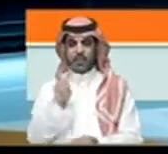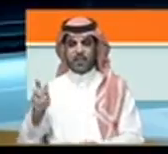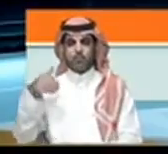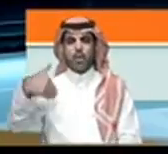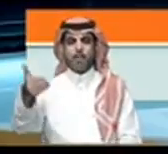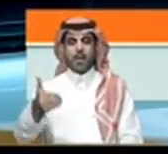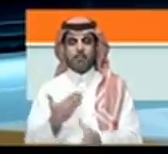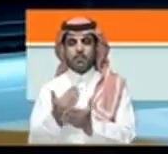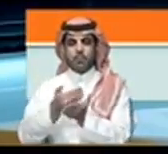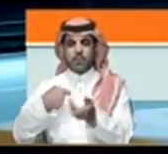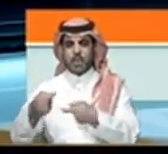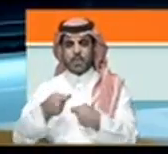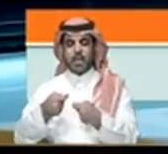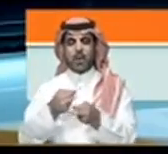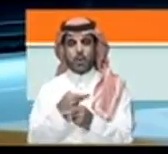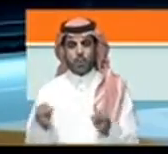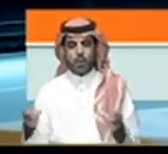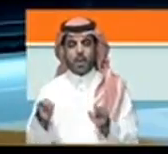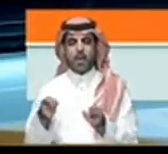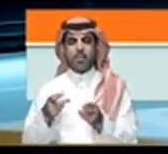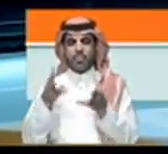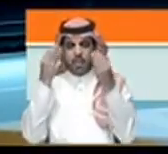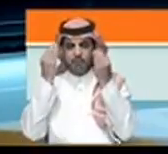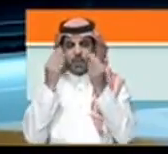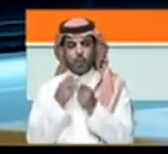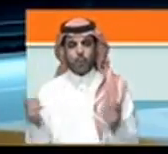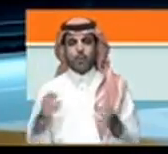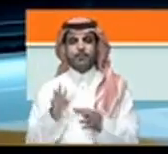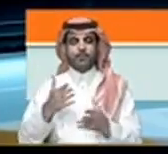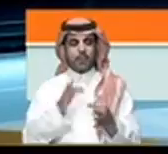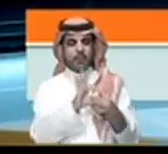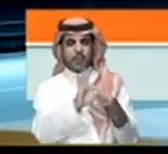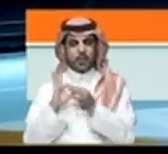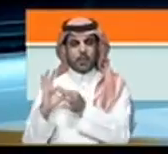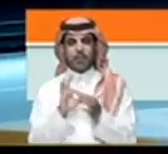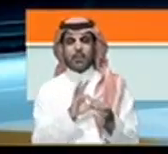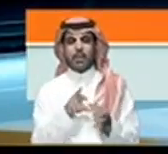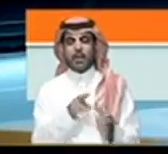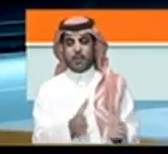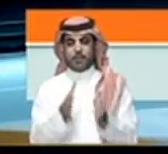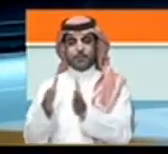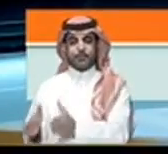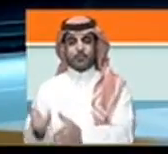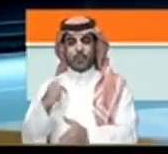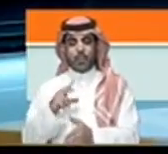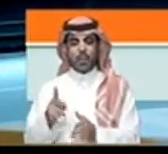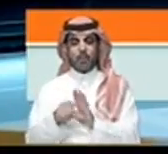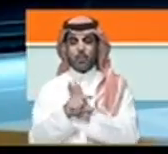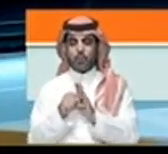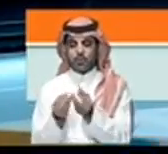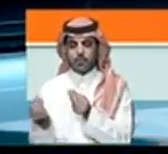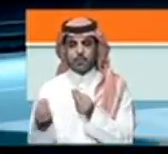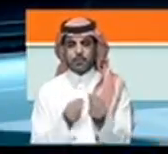والتجاريه والاستثماريه والثقافيه وسبل تعزيز العلاقات الثنائيه كما تم بحث مستجدات